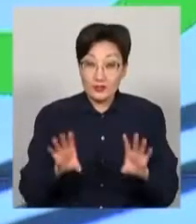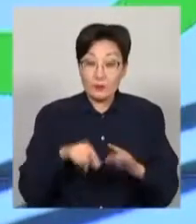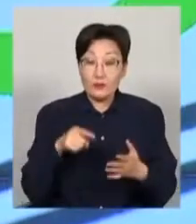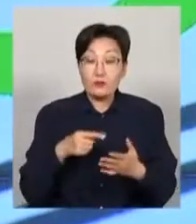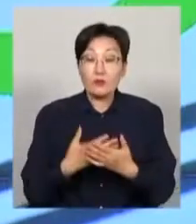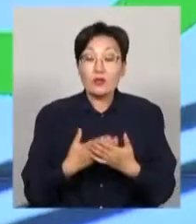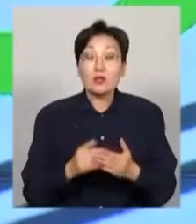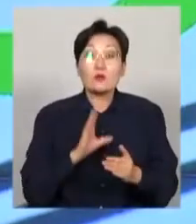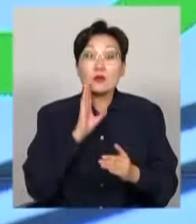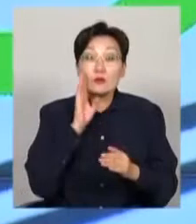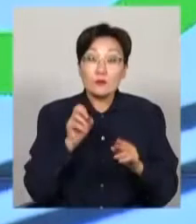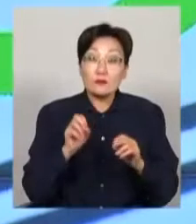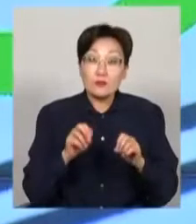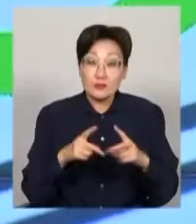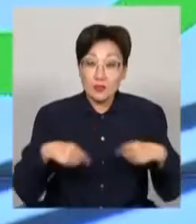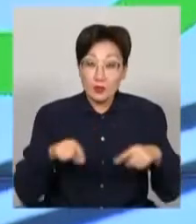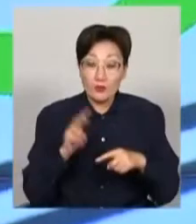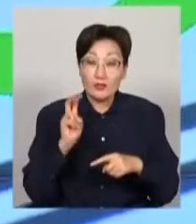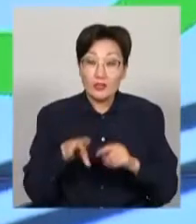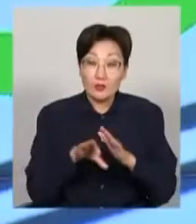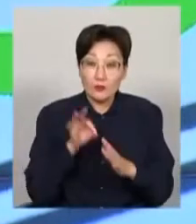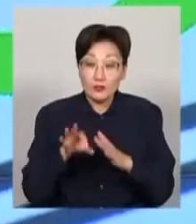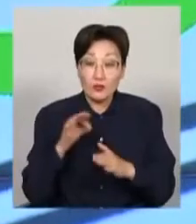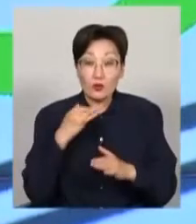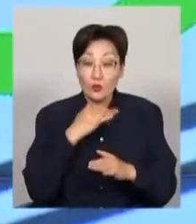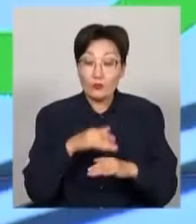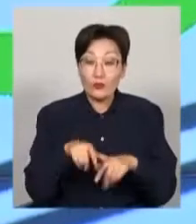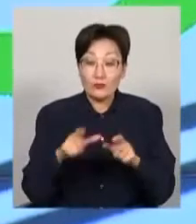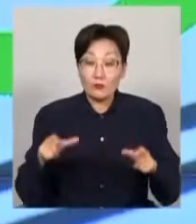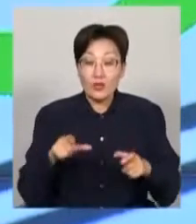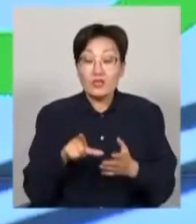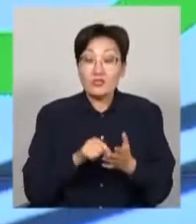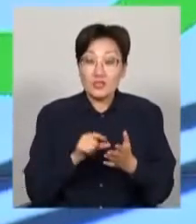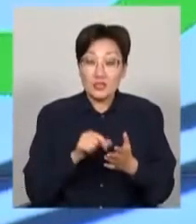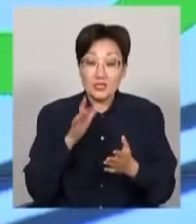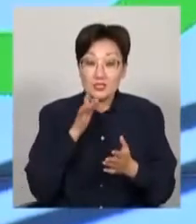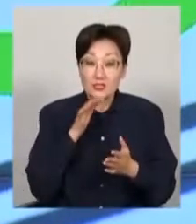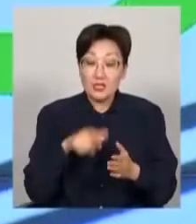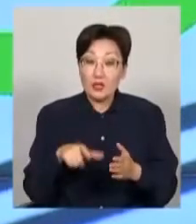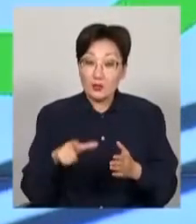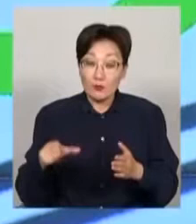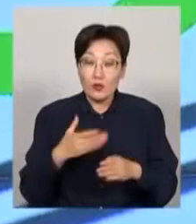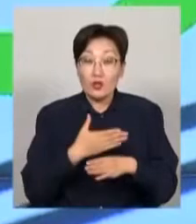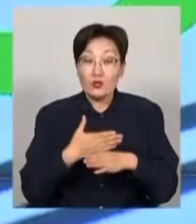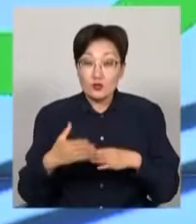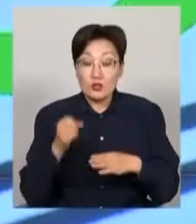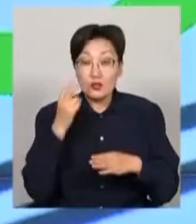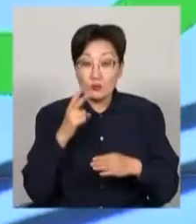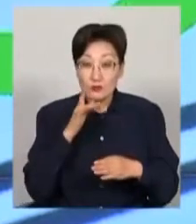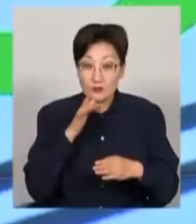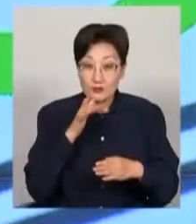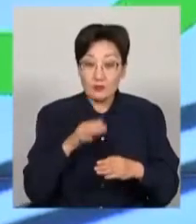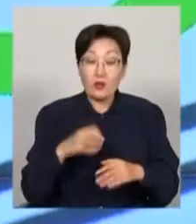Мәселен, таңертең арнайы нысандарға келіп, өз таңдауын жасағандардың көпшілігі зейнет жасындағы адамдар болса, түс және түстен кейінгі